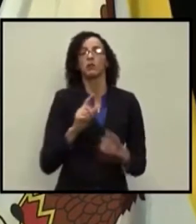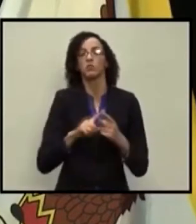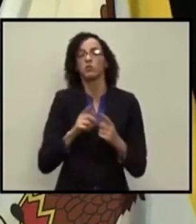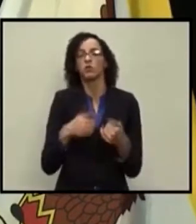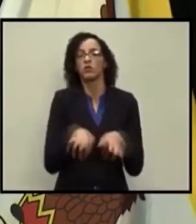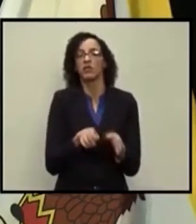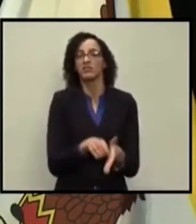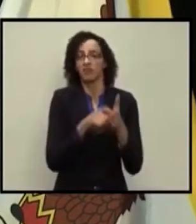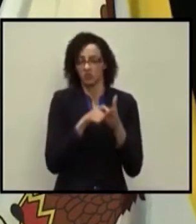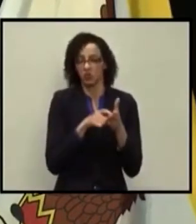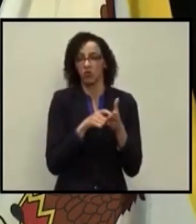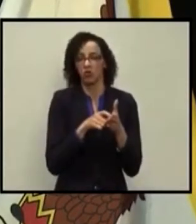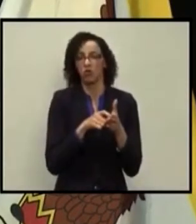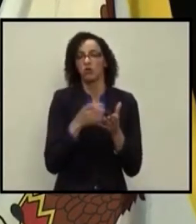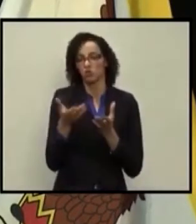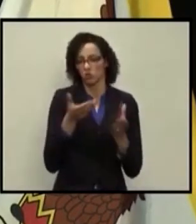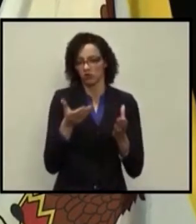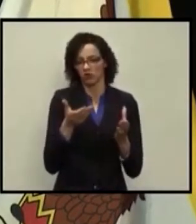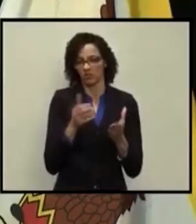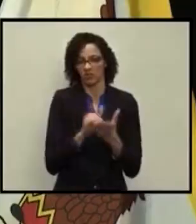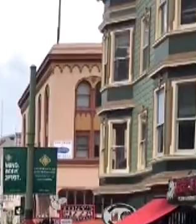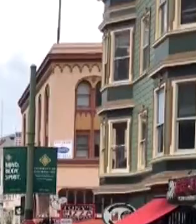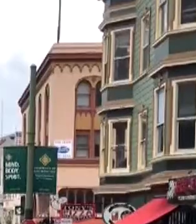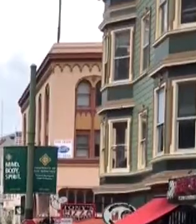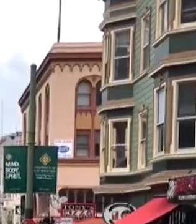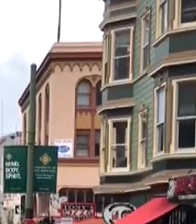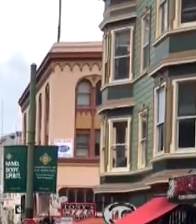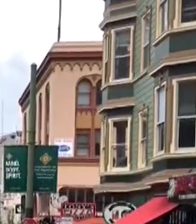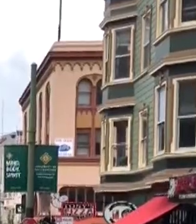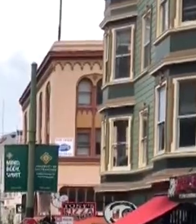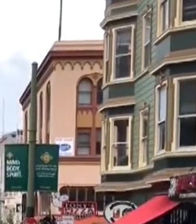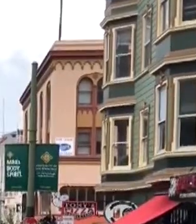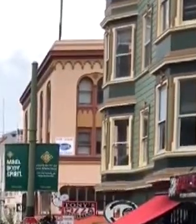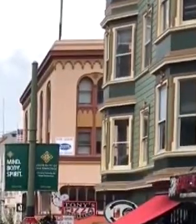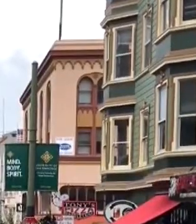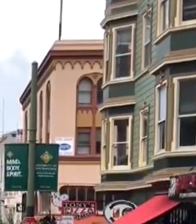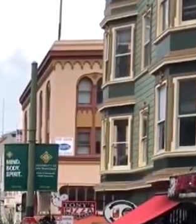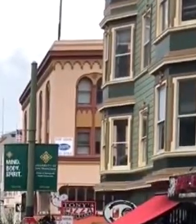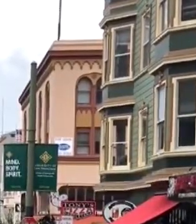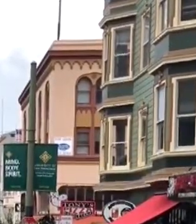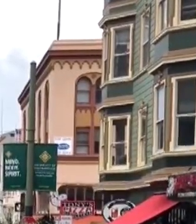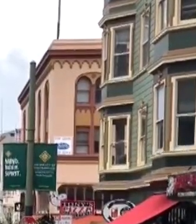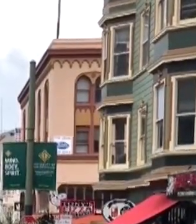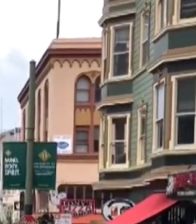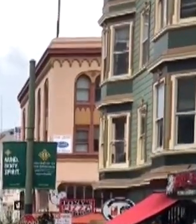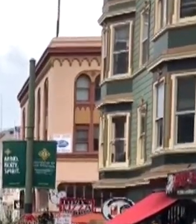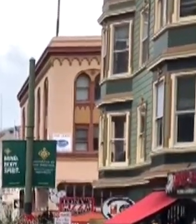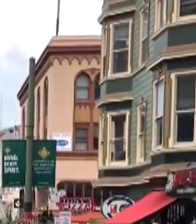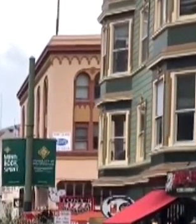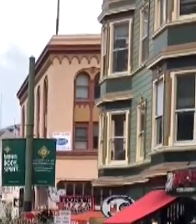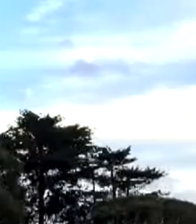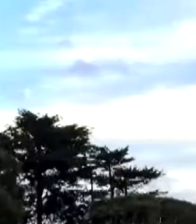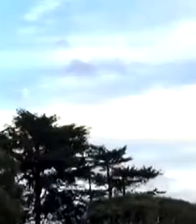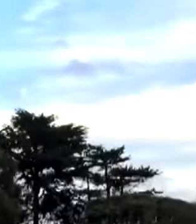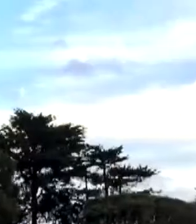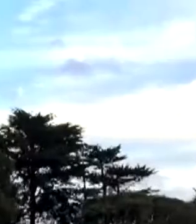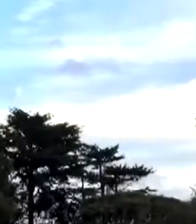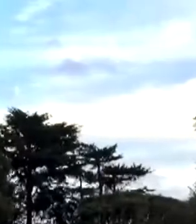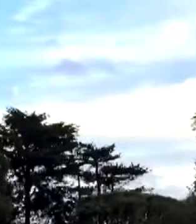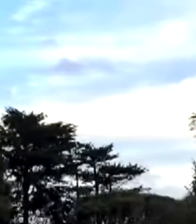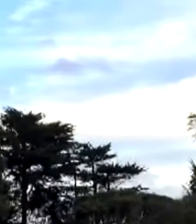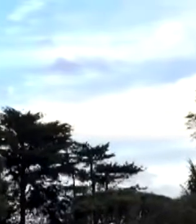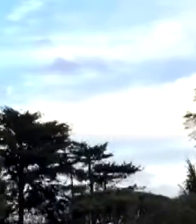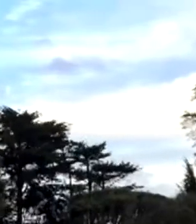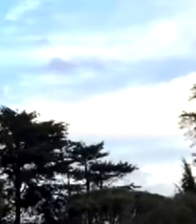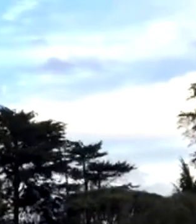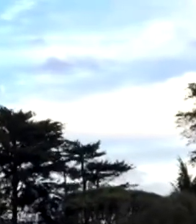have been hit hard by this crisis. 购买必要出行卡可致电311或网购。另外，今